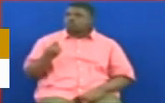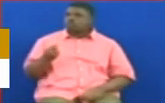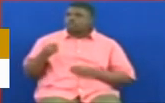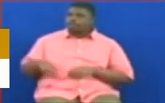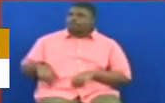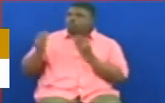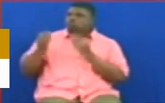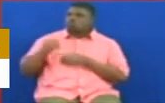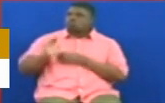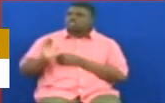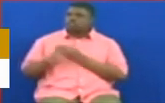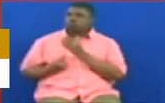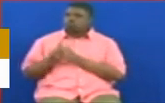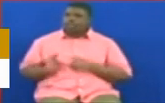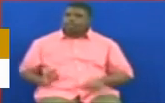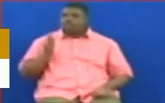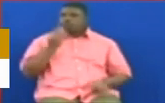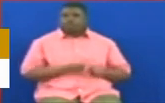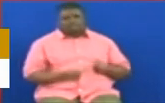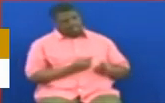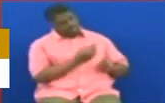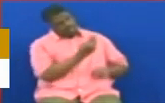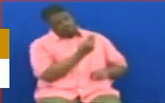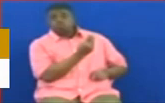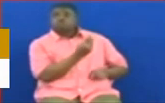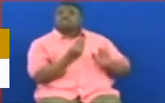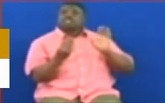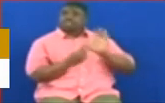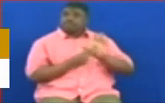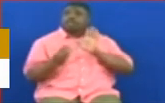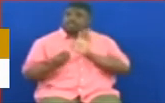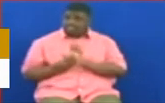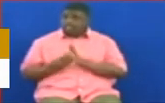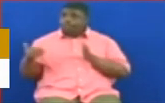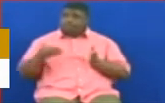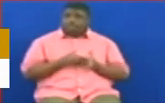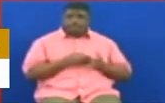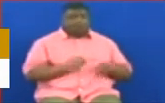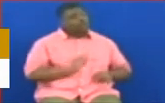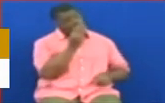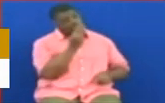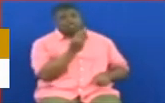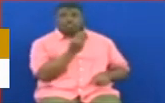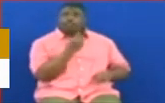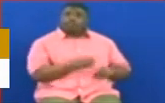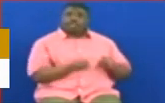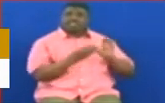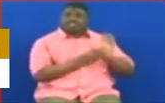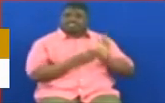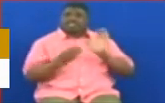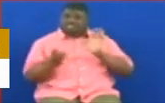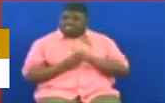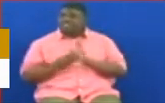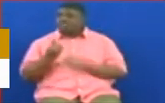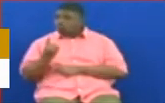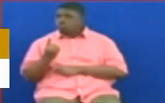nchi kutoka bilioni 379 average ya miaka ya nyuma mpaka bilioni 691 kwa muda wa mwaka mmoja.